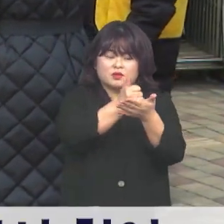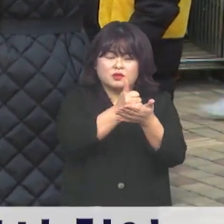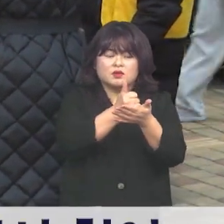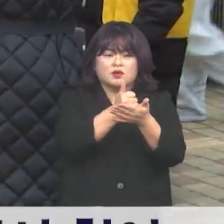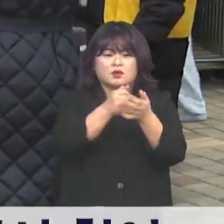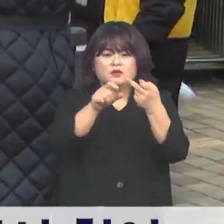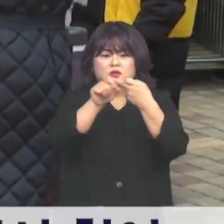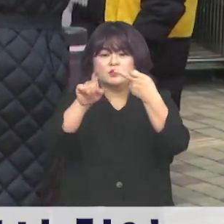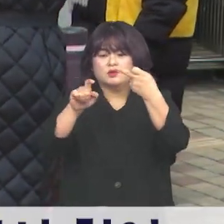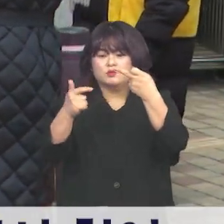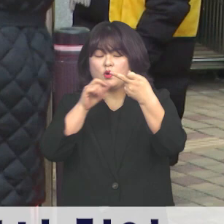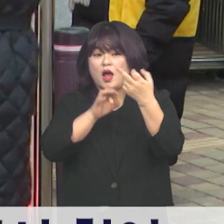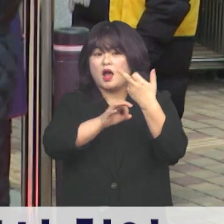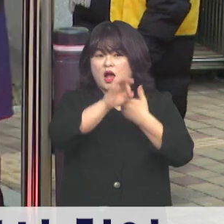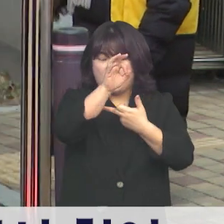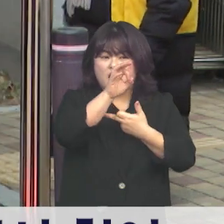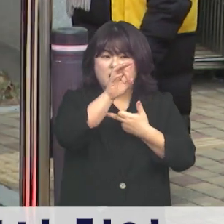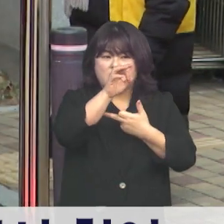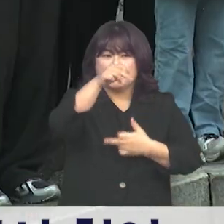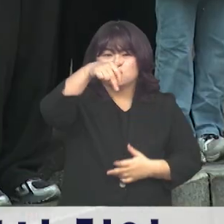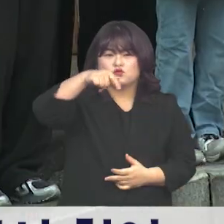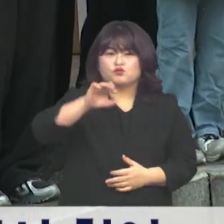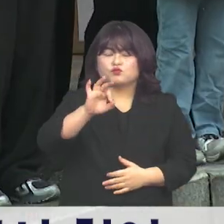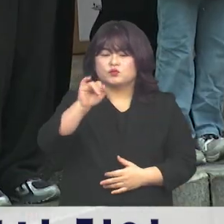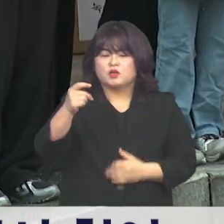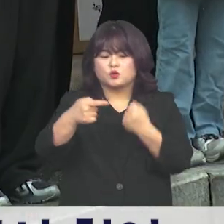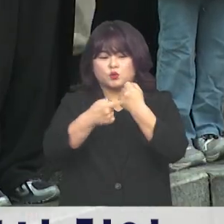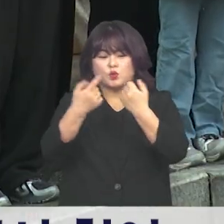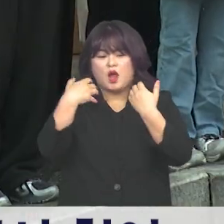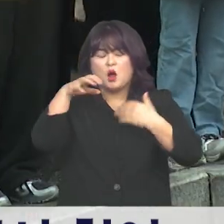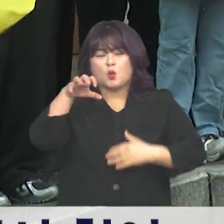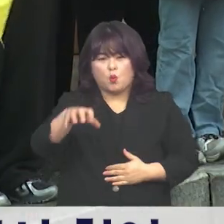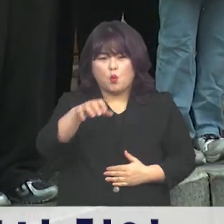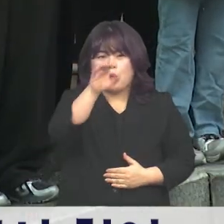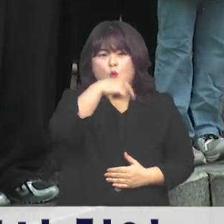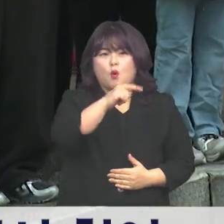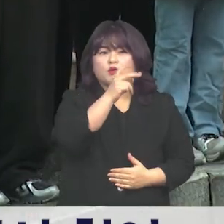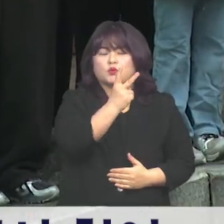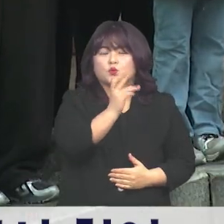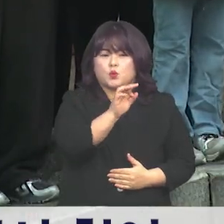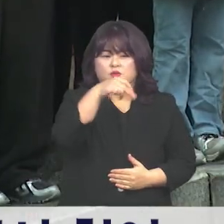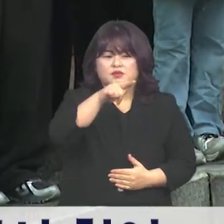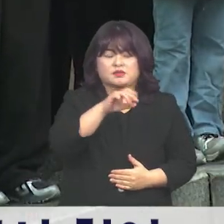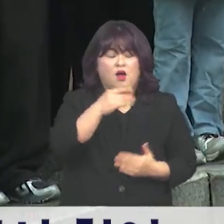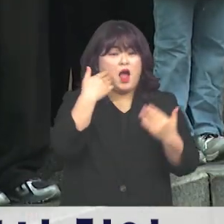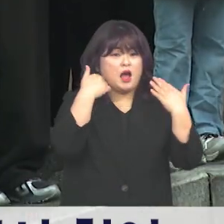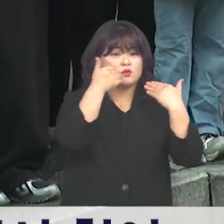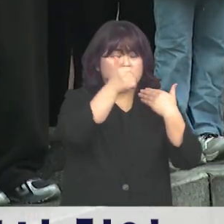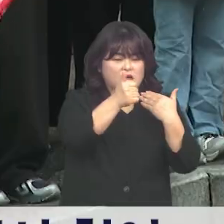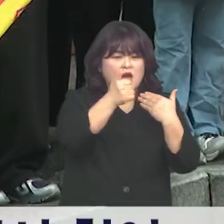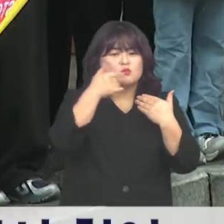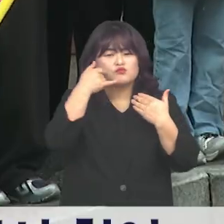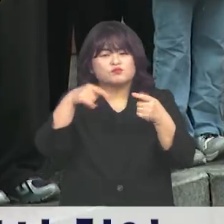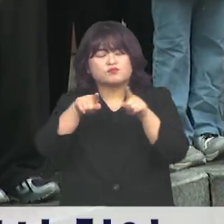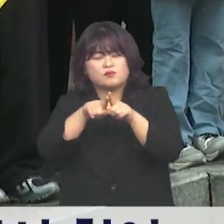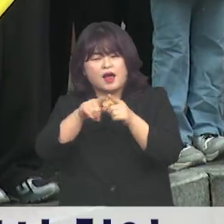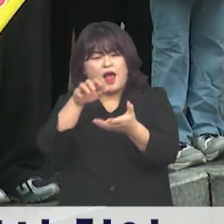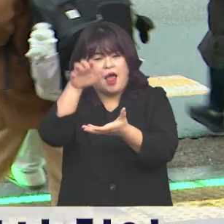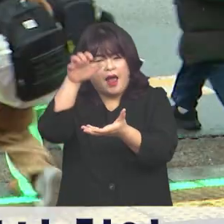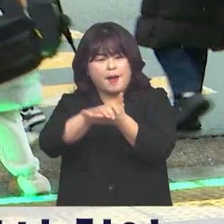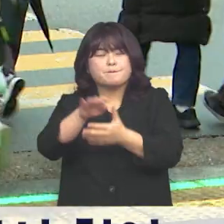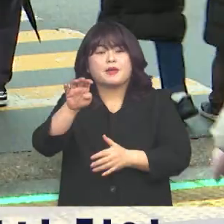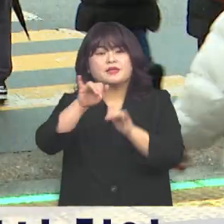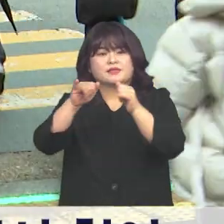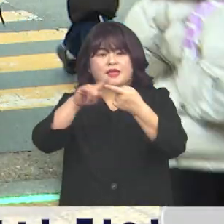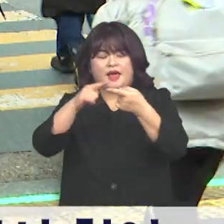이상일 용인특례시장이 16일 아침 기흥구 중일초등학교를 찾아 원용성 교장과 녹색어머니회 등 40여 명이 함께한